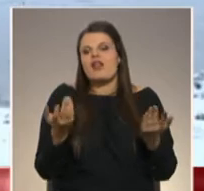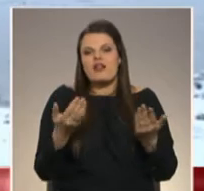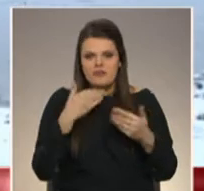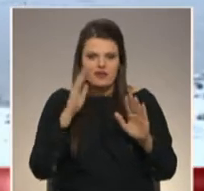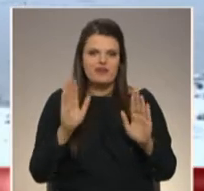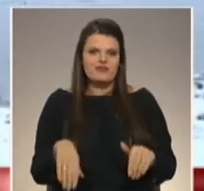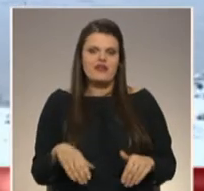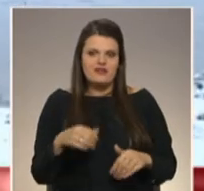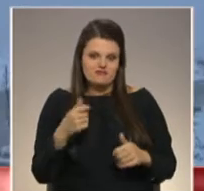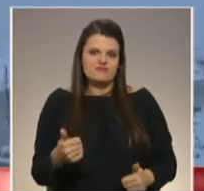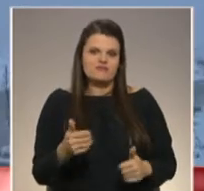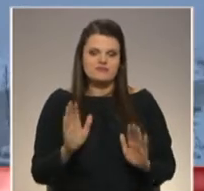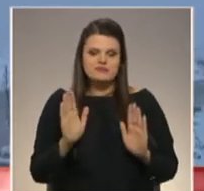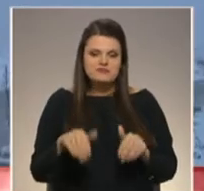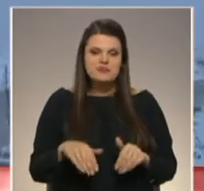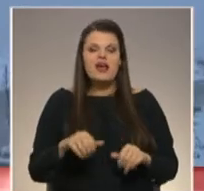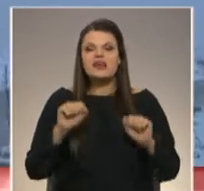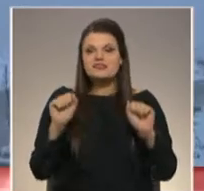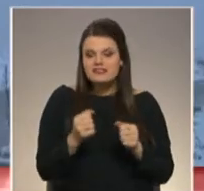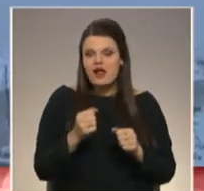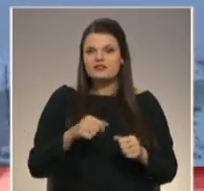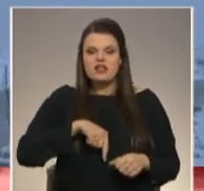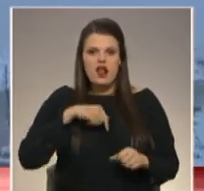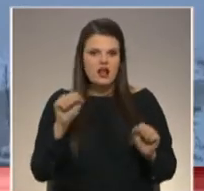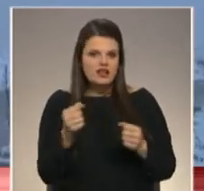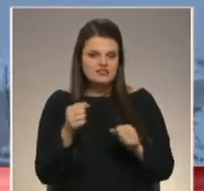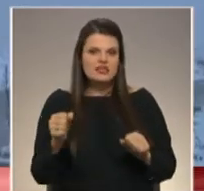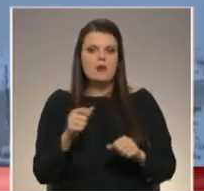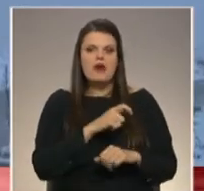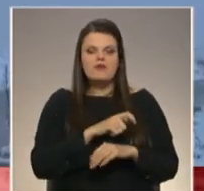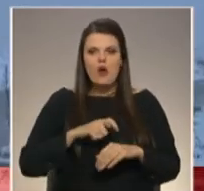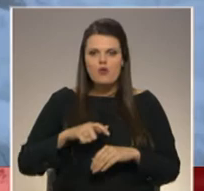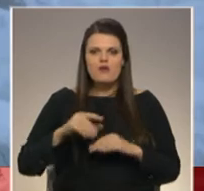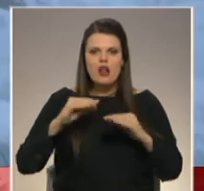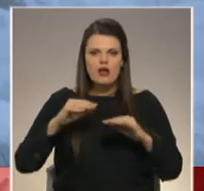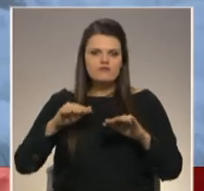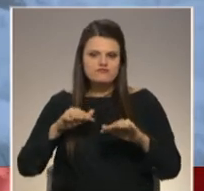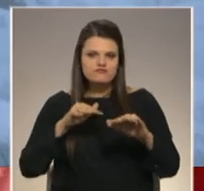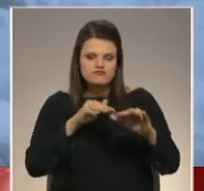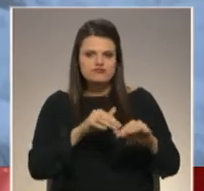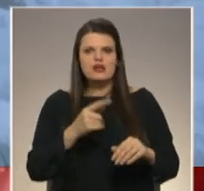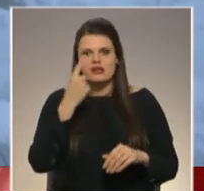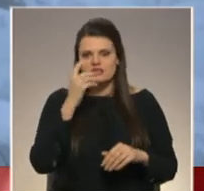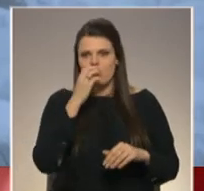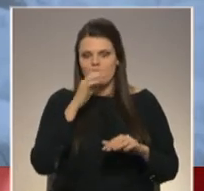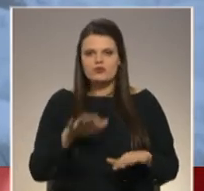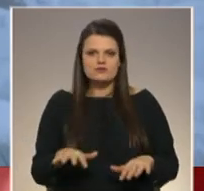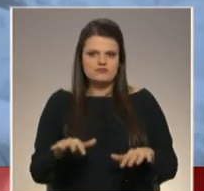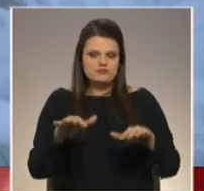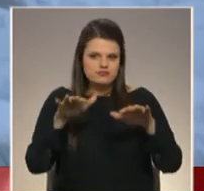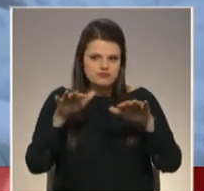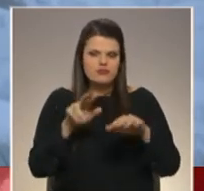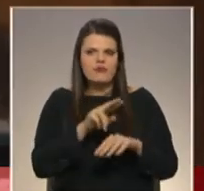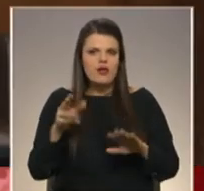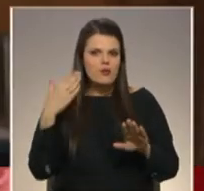to. Nu, ir turamies. Tomēr sals un ielgusī ziema Daugavas lokos radījusi ledus sastrēgumus, un tie veicina straujāku ūdens līmeņa celšanos